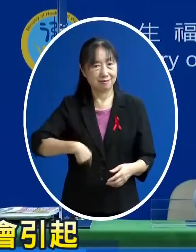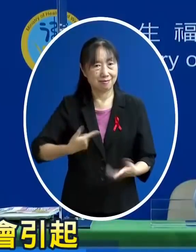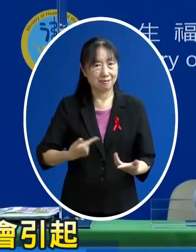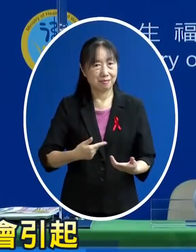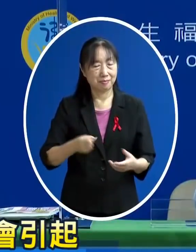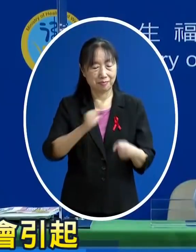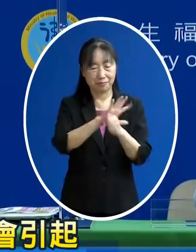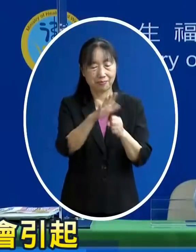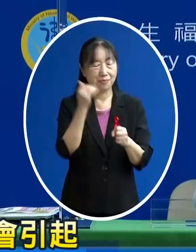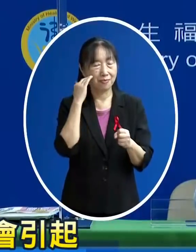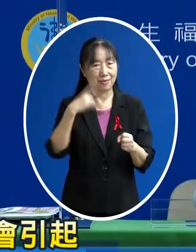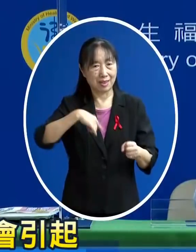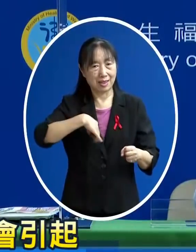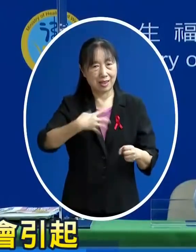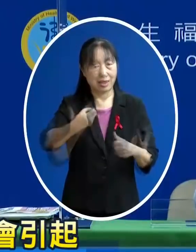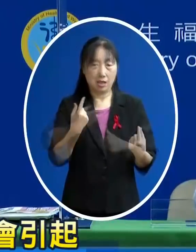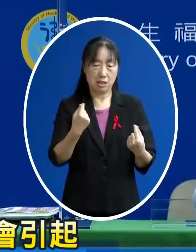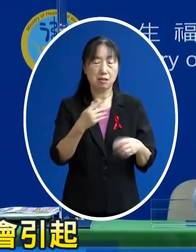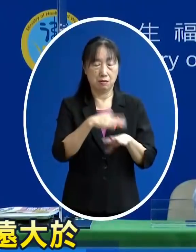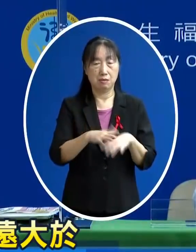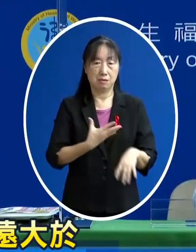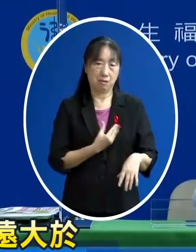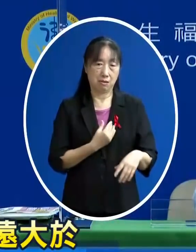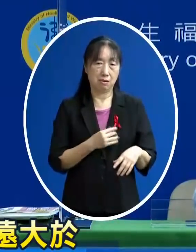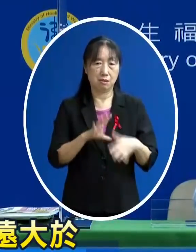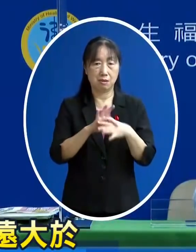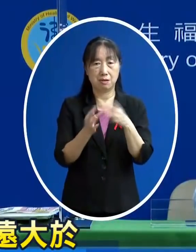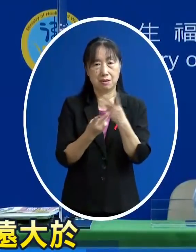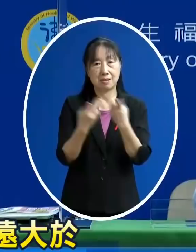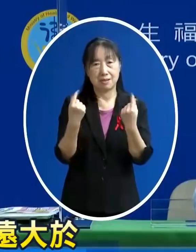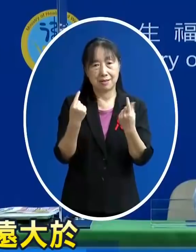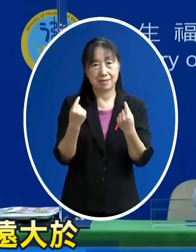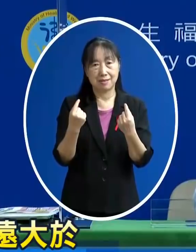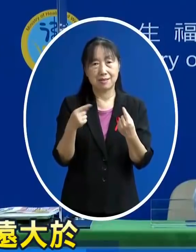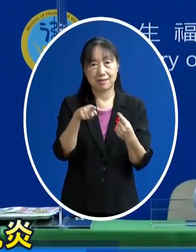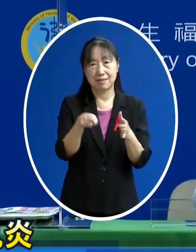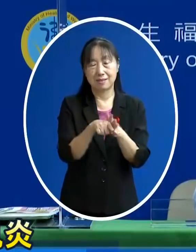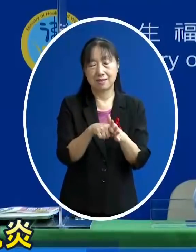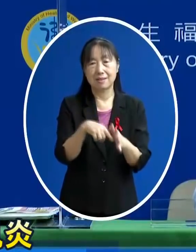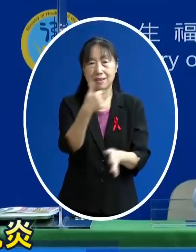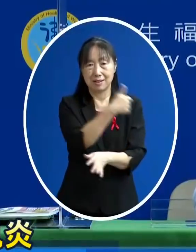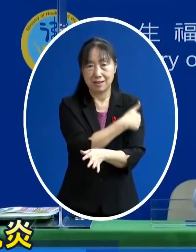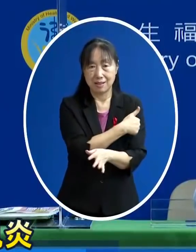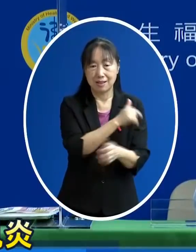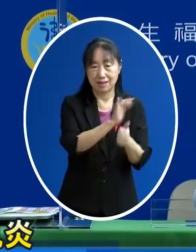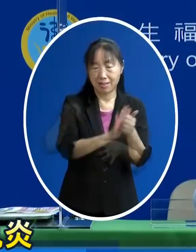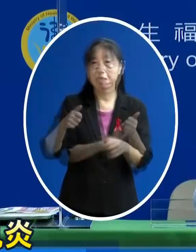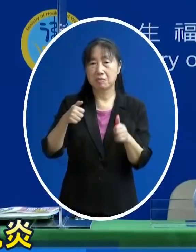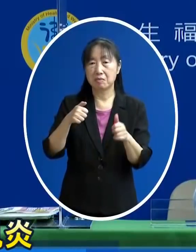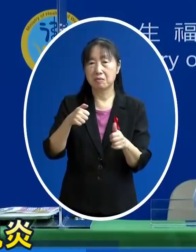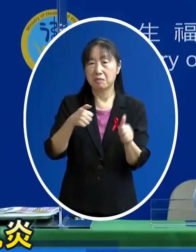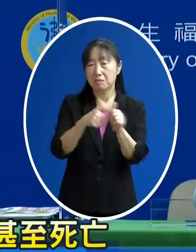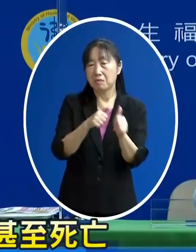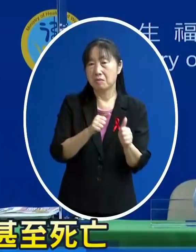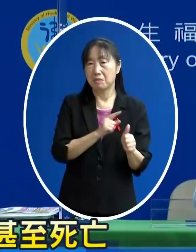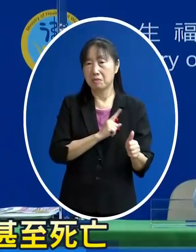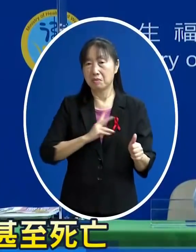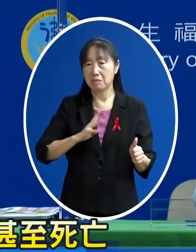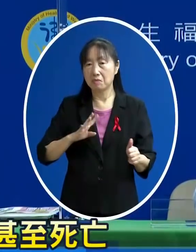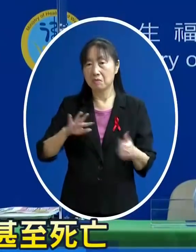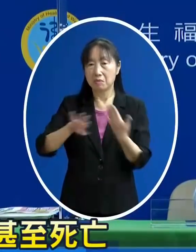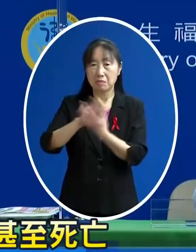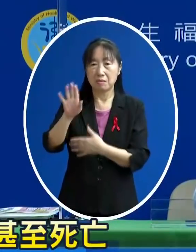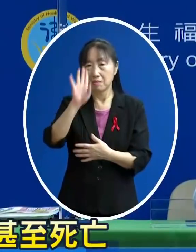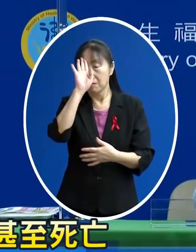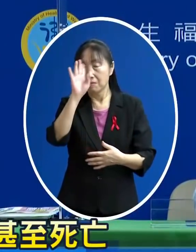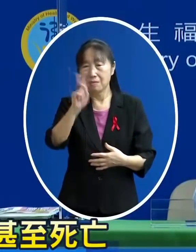的自然感染的话，它也会引起，而且它心肌炎的发生率远大于疫苗可能引起的心肌炎，很大其他的一个